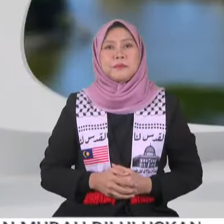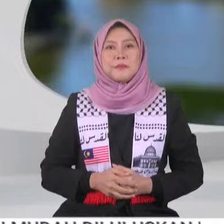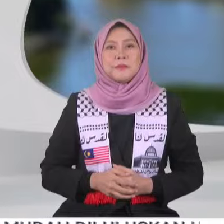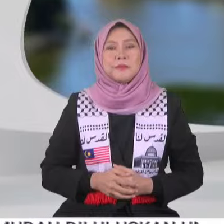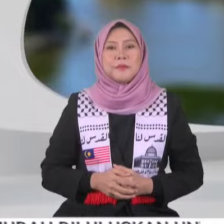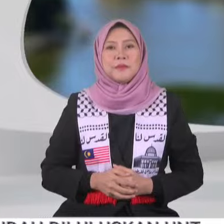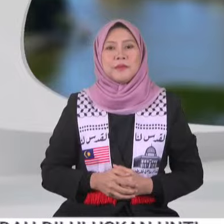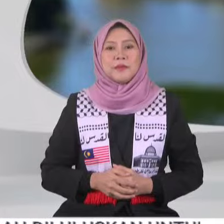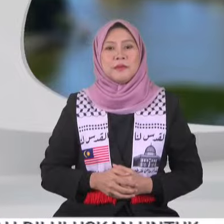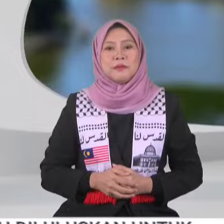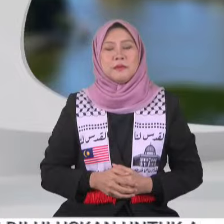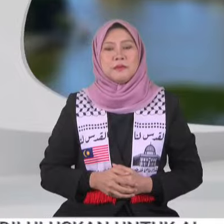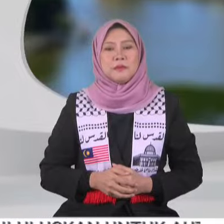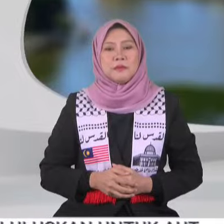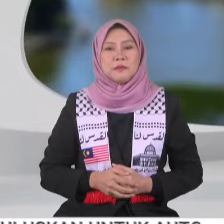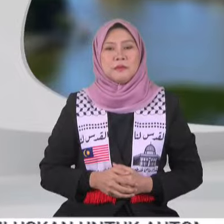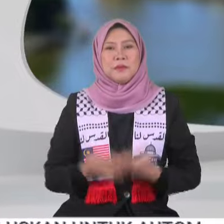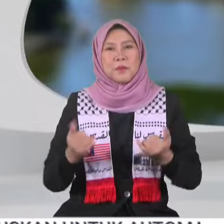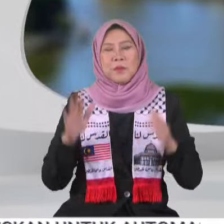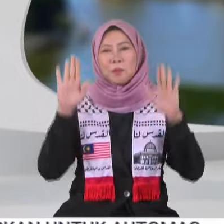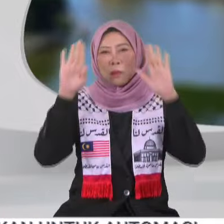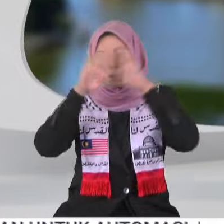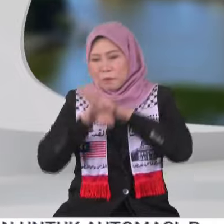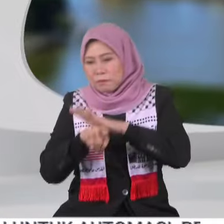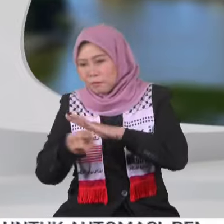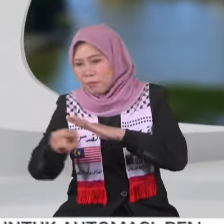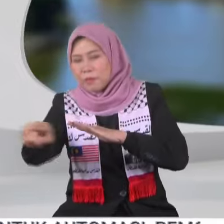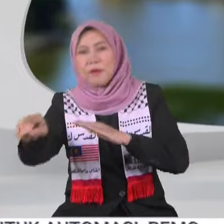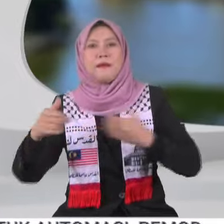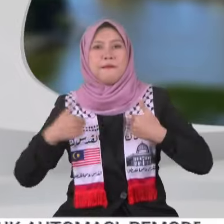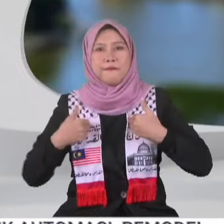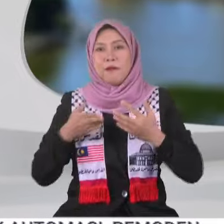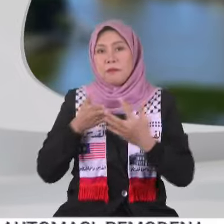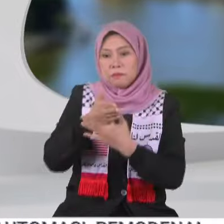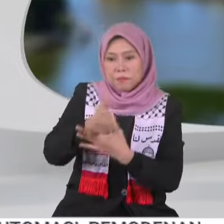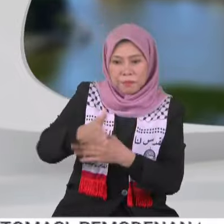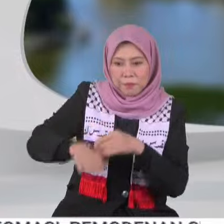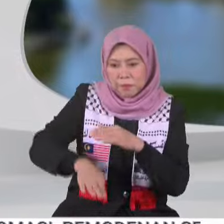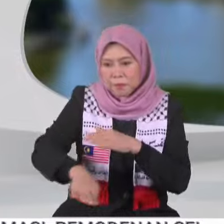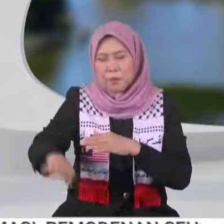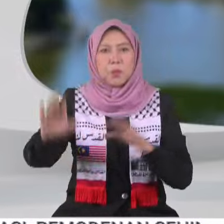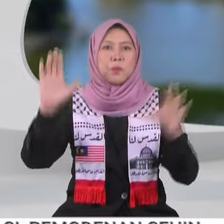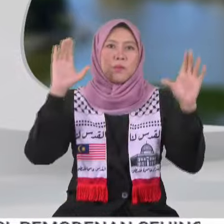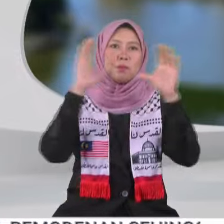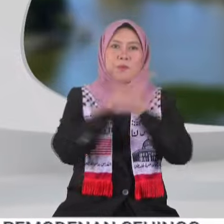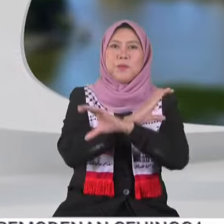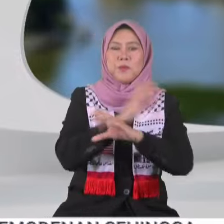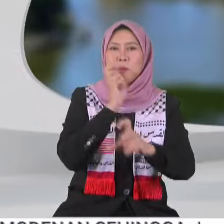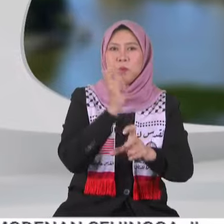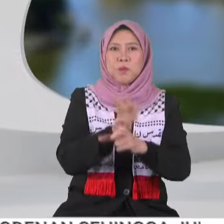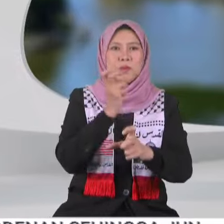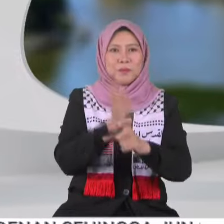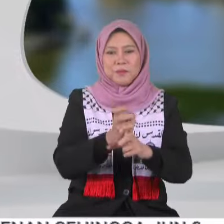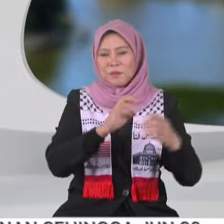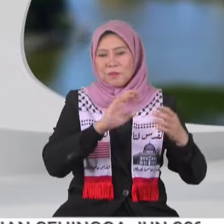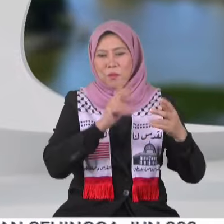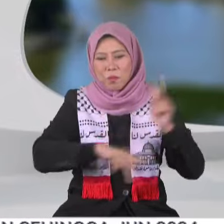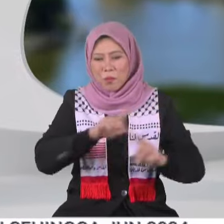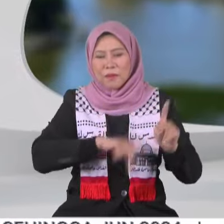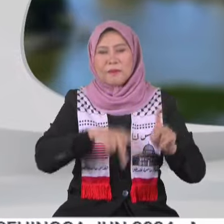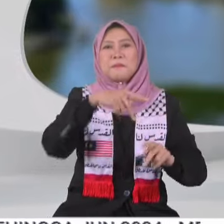Dengan kedudukan lusung laku yang jauh di pedalaman ditambah akses serta logistik yang mencabar, pastinya agak sukar untuk komuniti